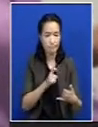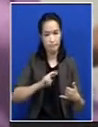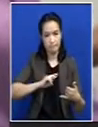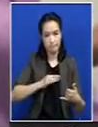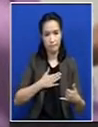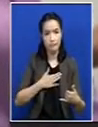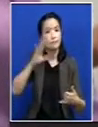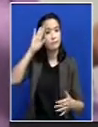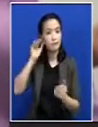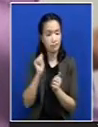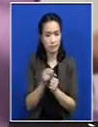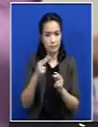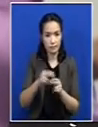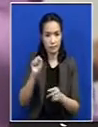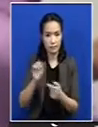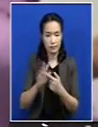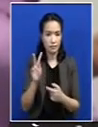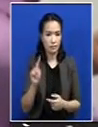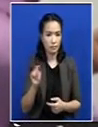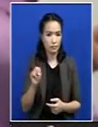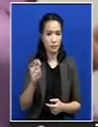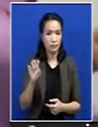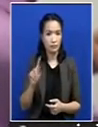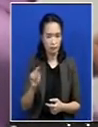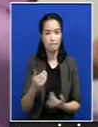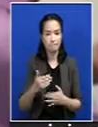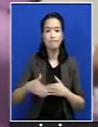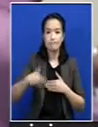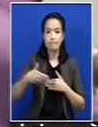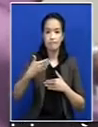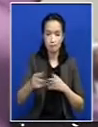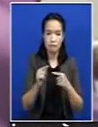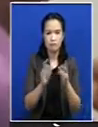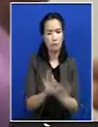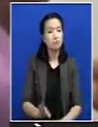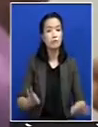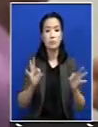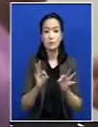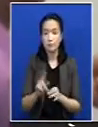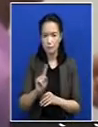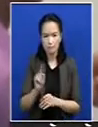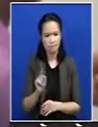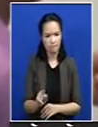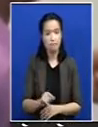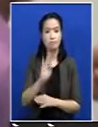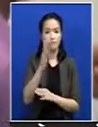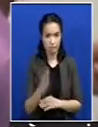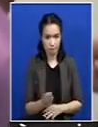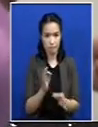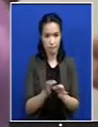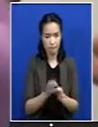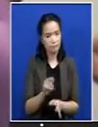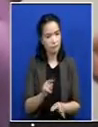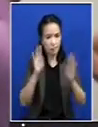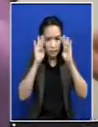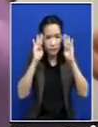ย ครับในทางคดีเหตุก็เกิดขึ้นแล้วนะครับแล้วก็ดำเนินการกันต่อไปแต่จุดสำคัญคือเหตุเกิดที่ไทยพาณิชย์จะเป็นบ